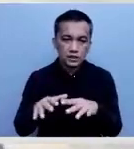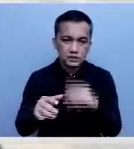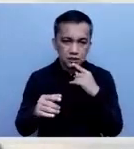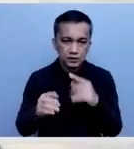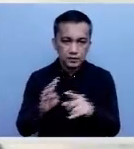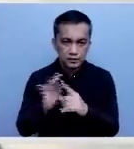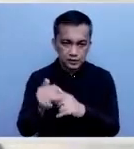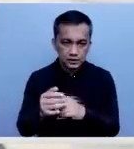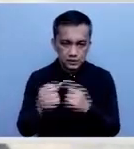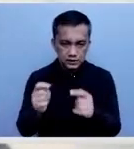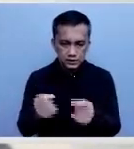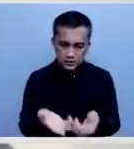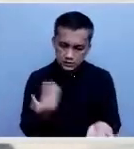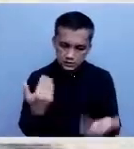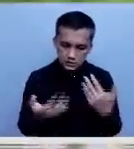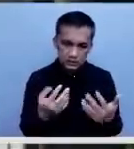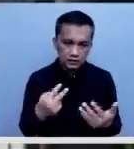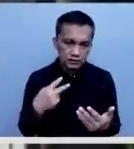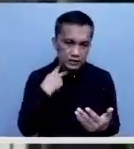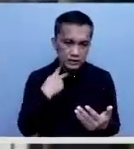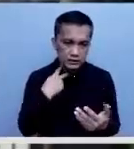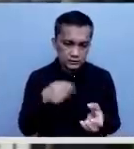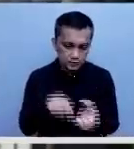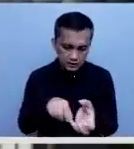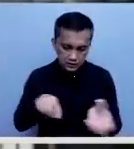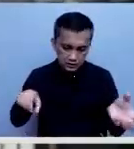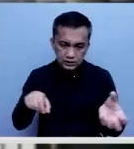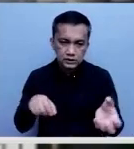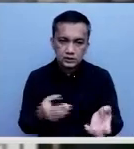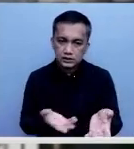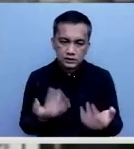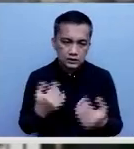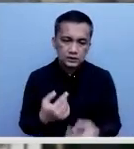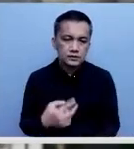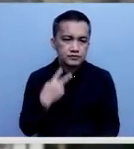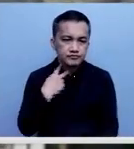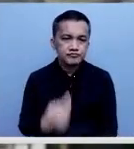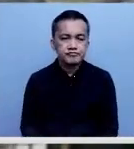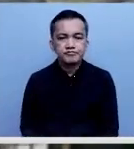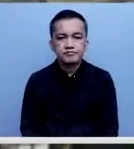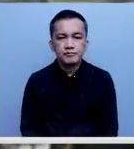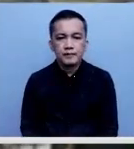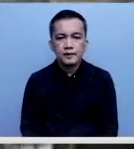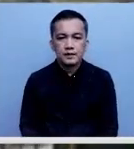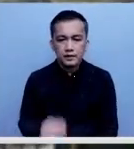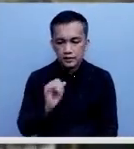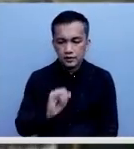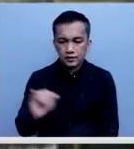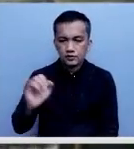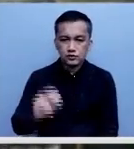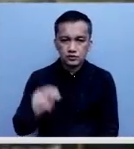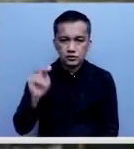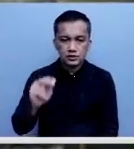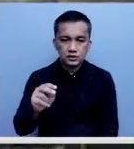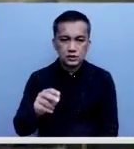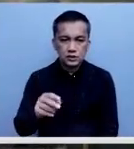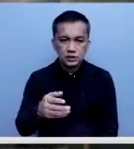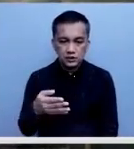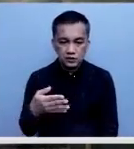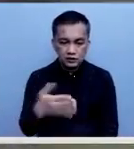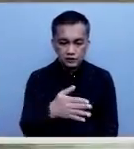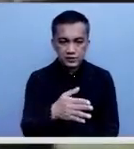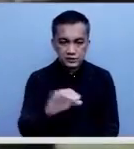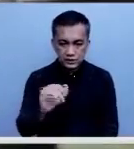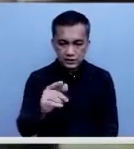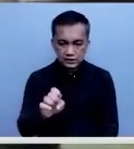susubukan nilang tanggalin ng bara sa mga drainage. Sa Ilocos Norte naman, inabot ng baha ang mga fish pond na ito na dulot ng matinding